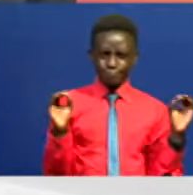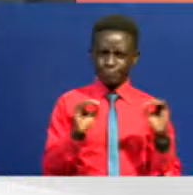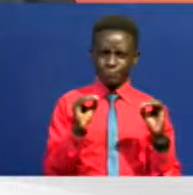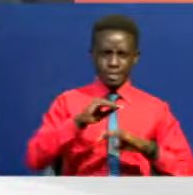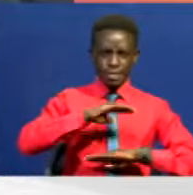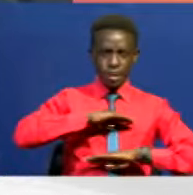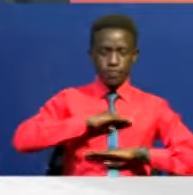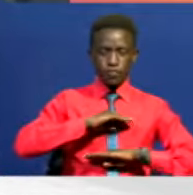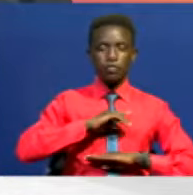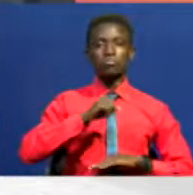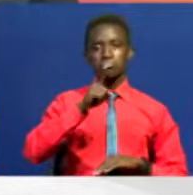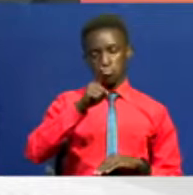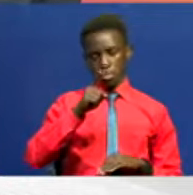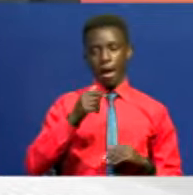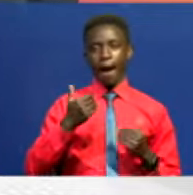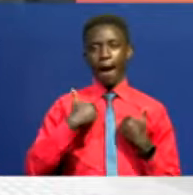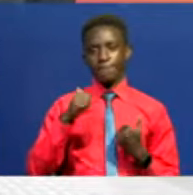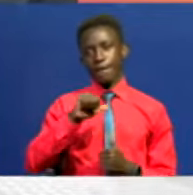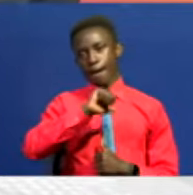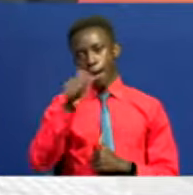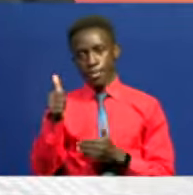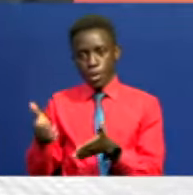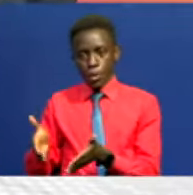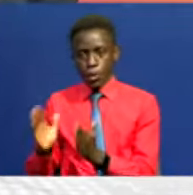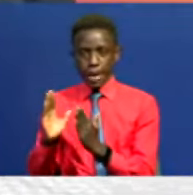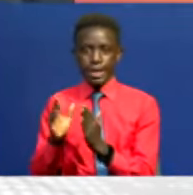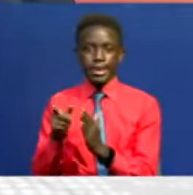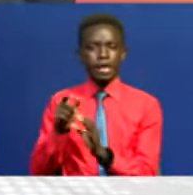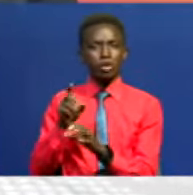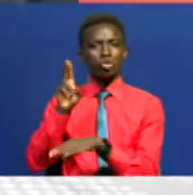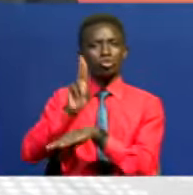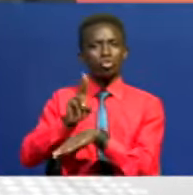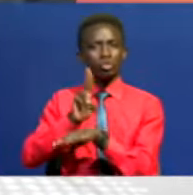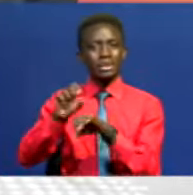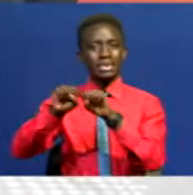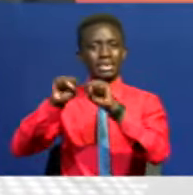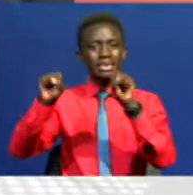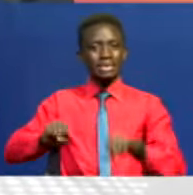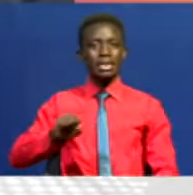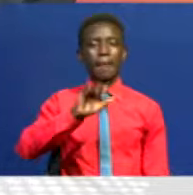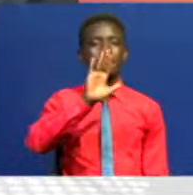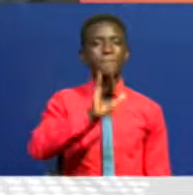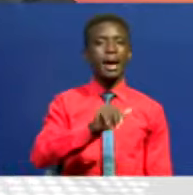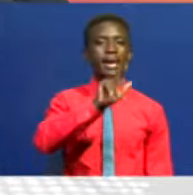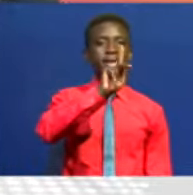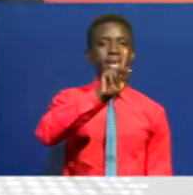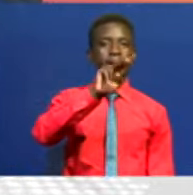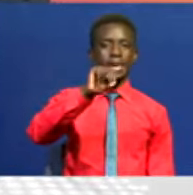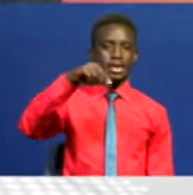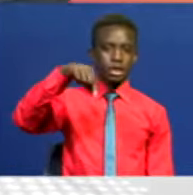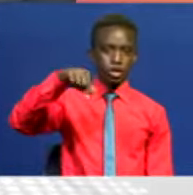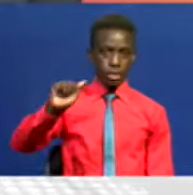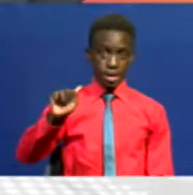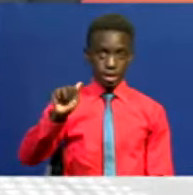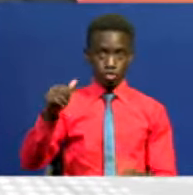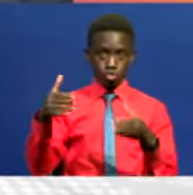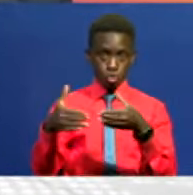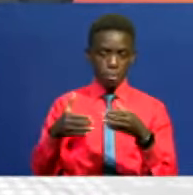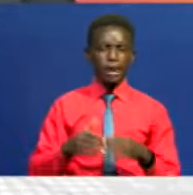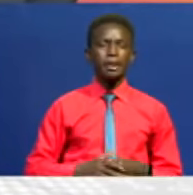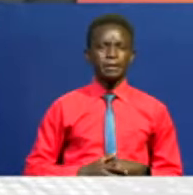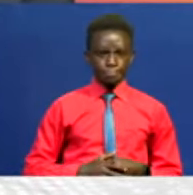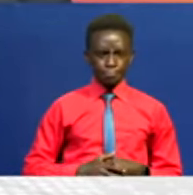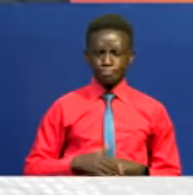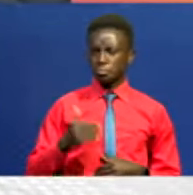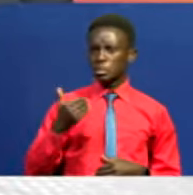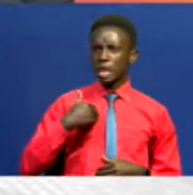wanaweza jiunga na kwa kupitia this system ambayo imewekwa na KNQ na ambayo inatambulika. Kuna wakati ambapo hapa